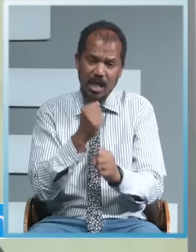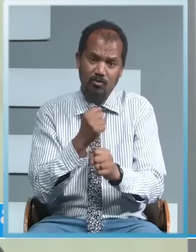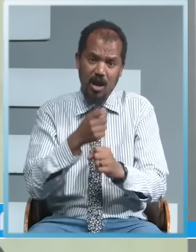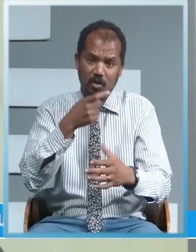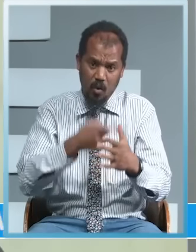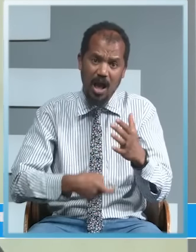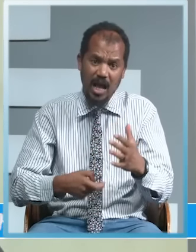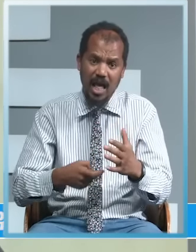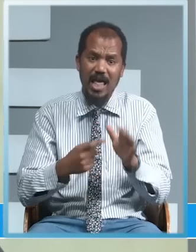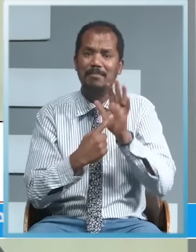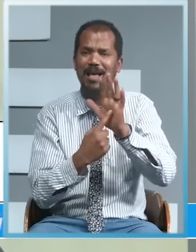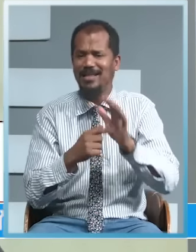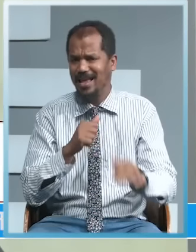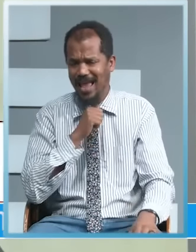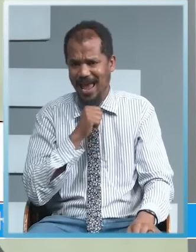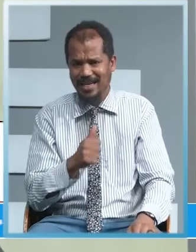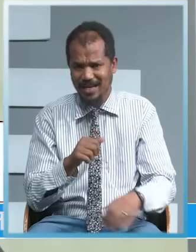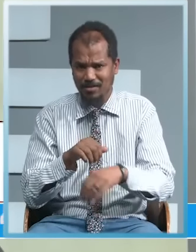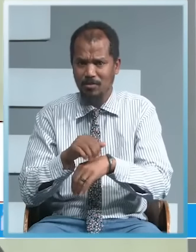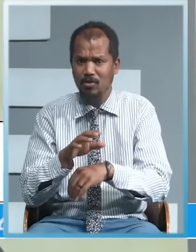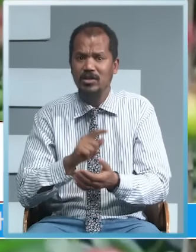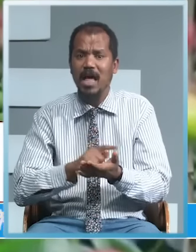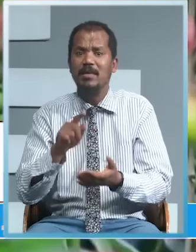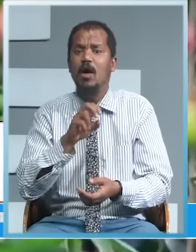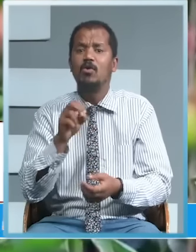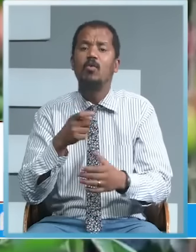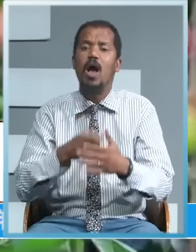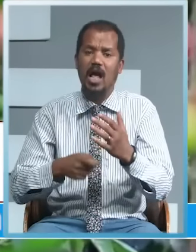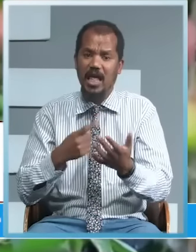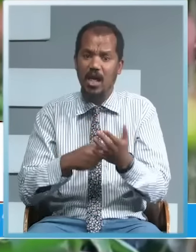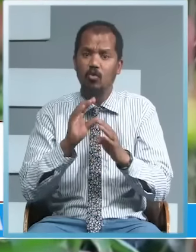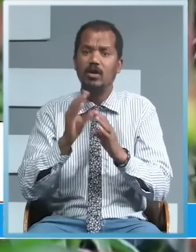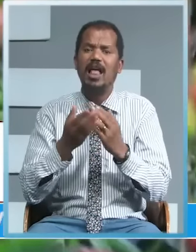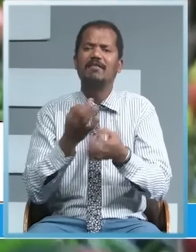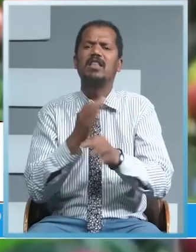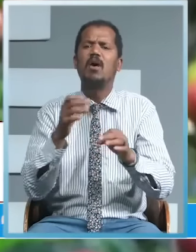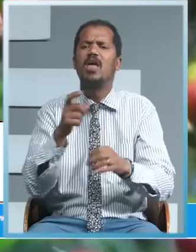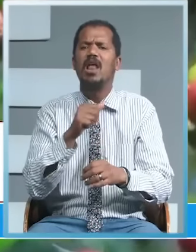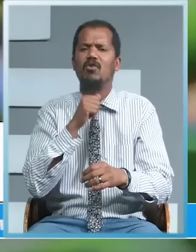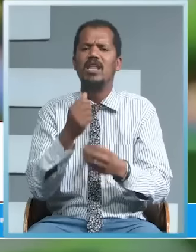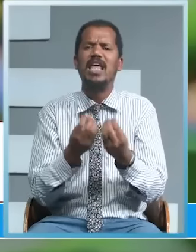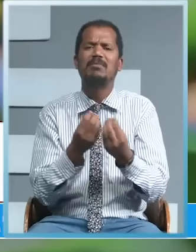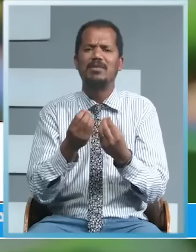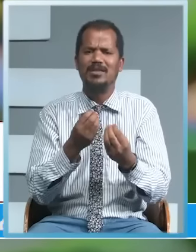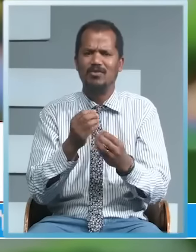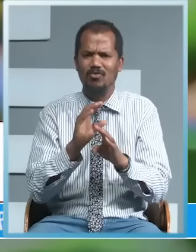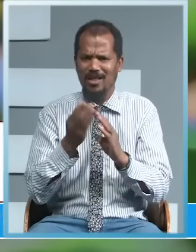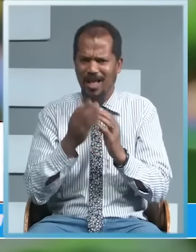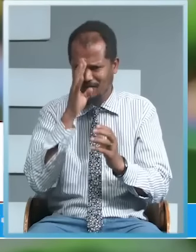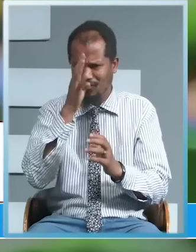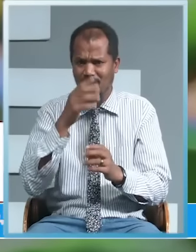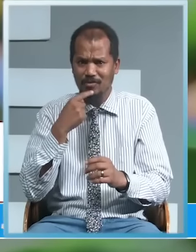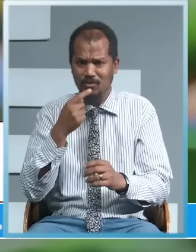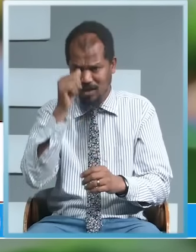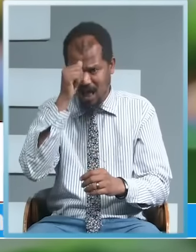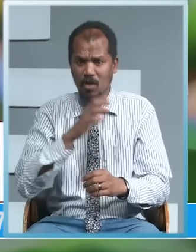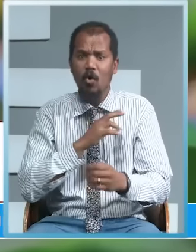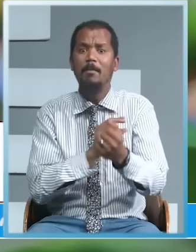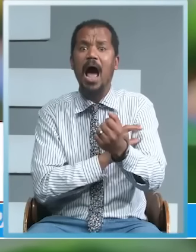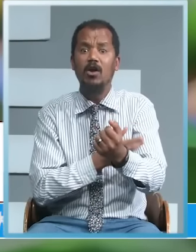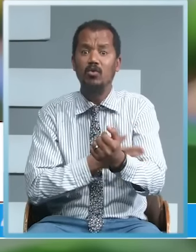ዋጋ የሚያሳይ አይደለም የሚልኩልን ሳምንታዊ ዋጋ። ይህ ሁኔታ ፍትሐዊ ያልሆነ የግብይት አውድ ፈጥሯል የሚሉት አቶ ባህሉ፣